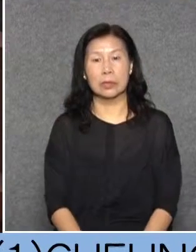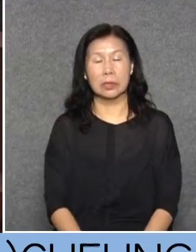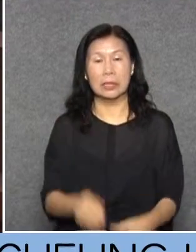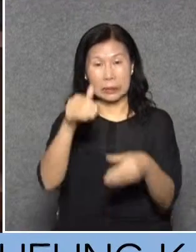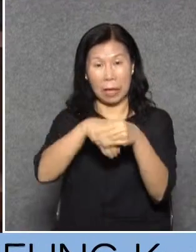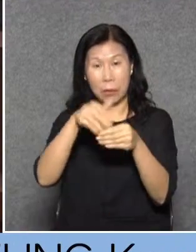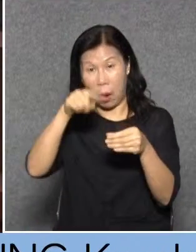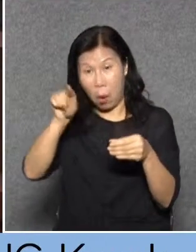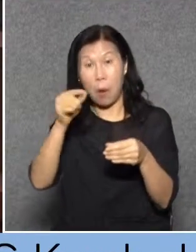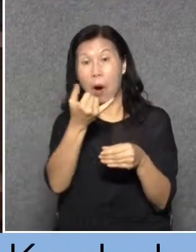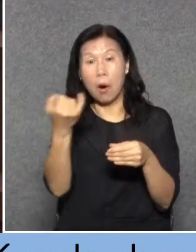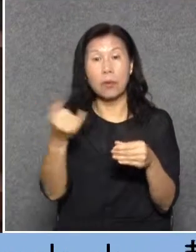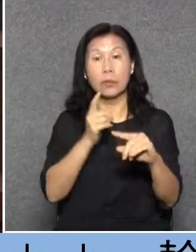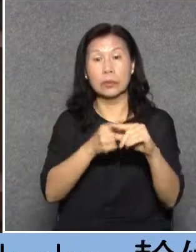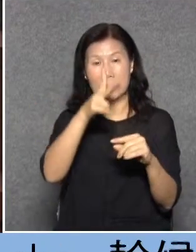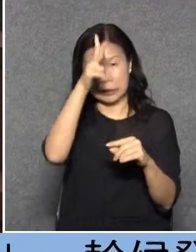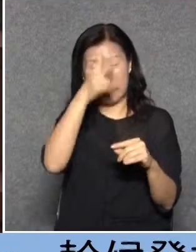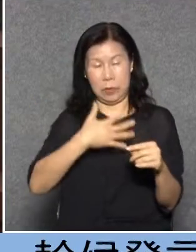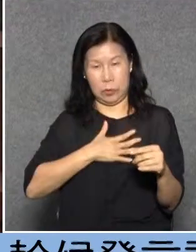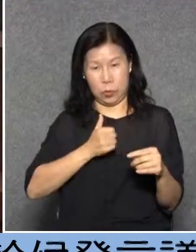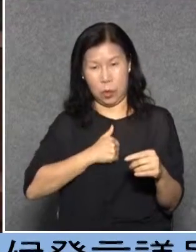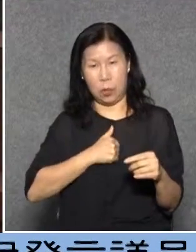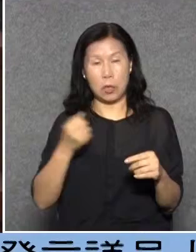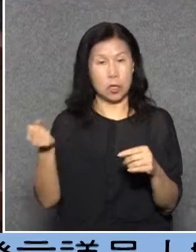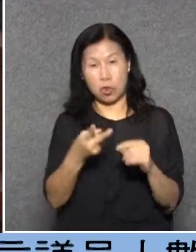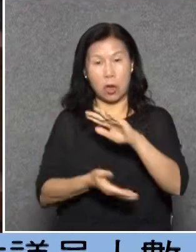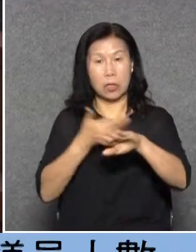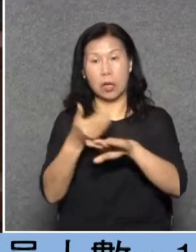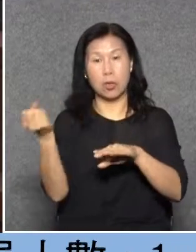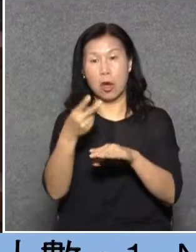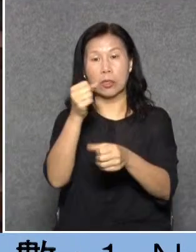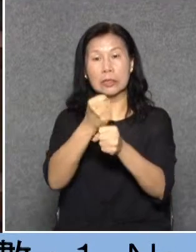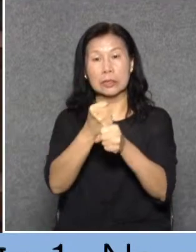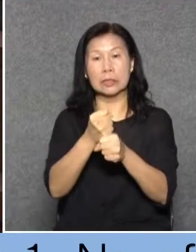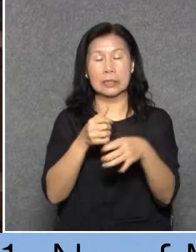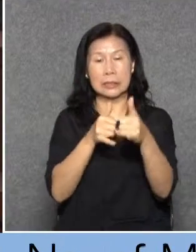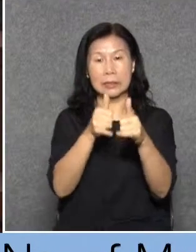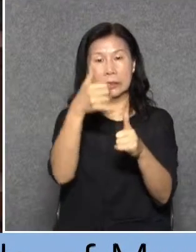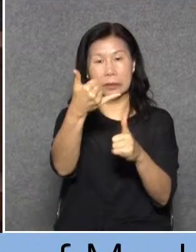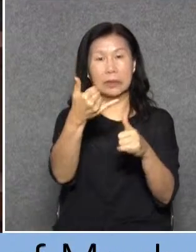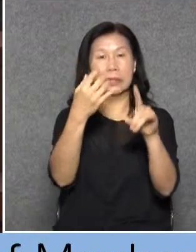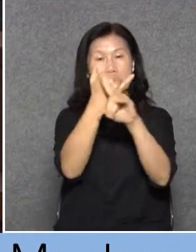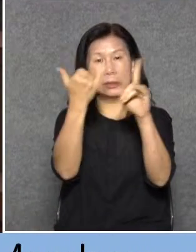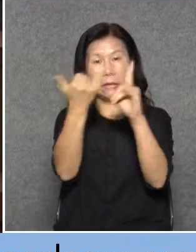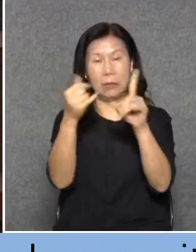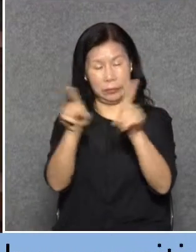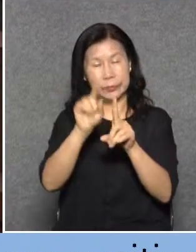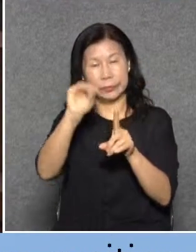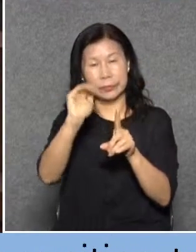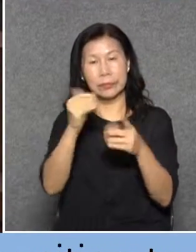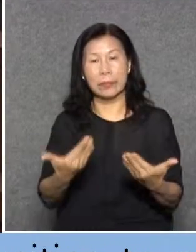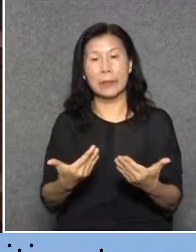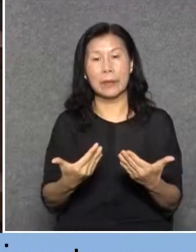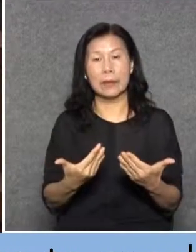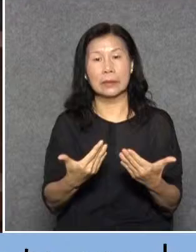呢，政府如果係有心要再做嘅話呢，係絕對可以跟返第6条、16条就可以去經